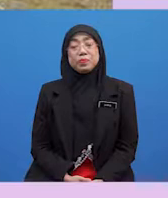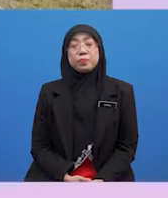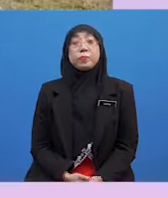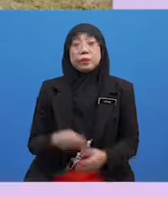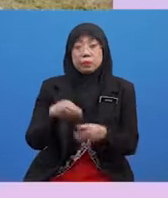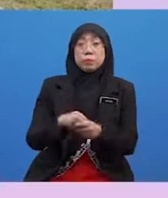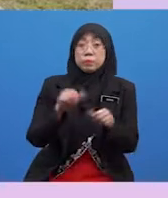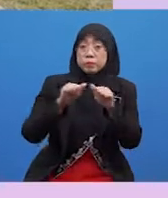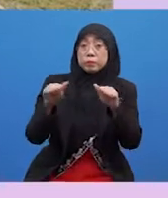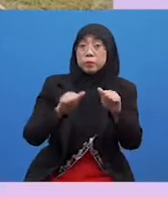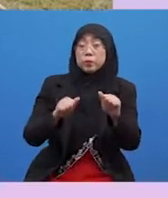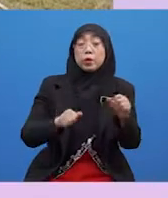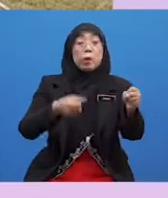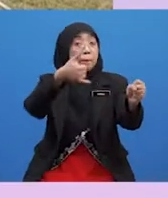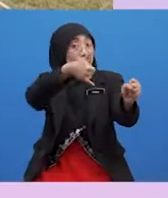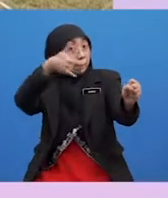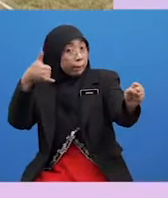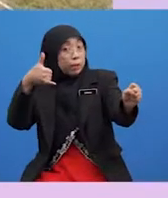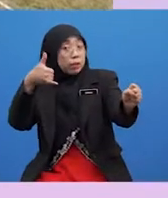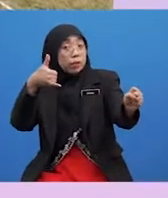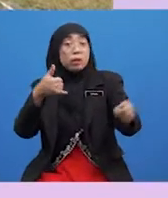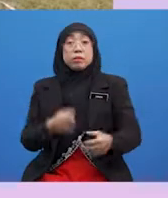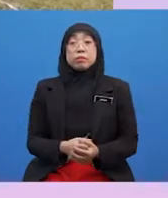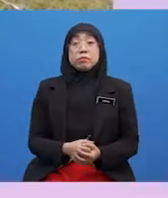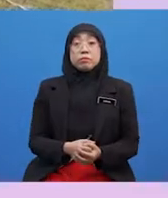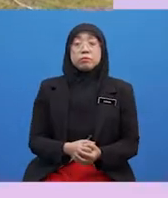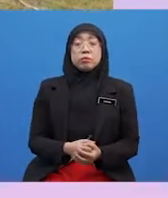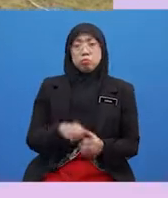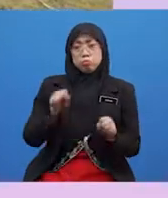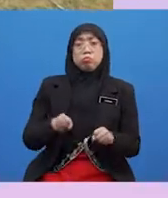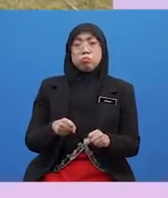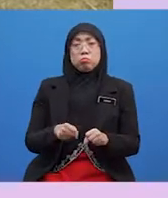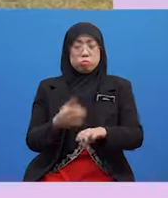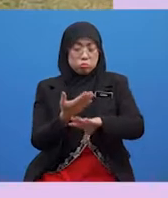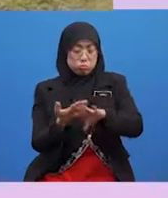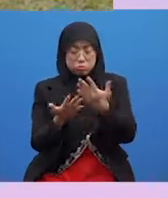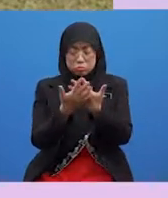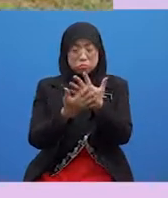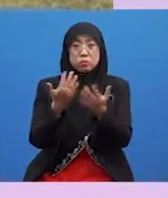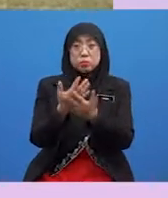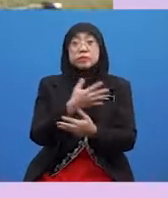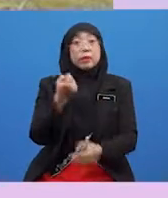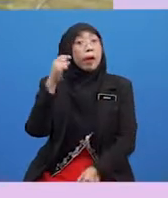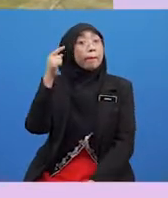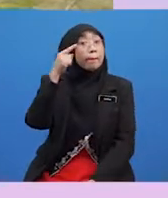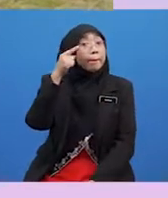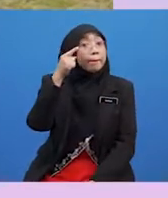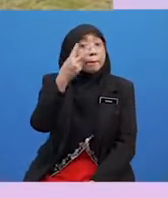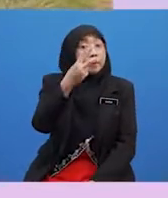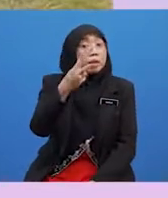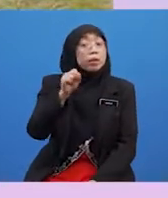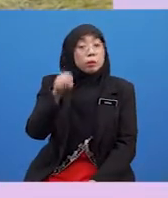Dalam aktiviti memanah, ia mampu melatih tangan dan mata ketika melakukan tugasan yang